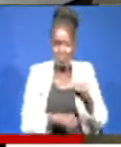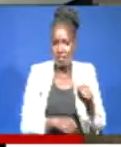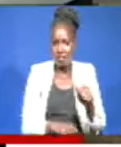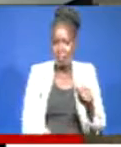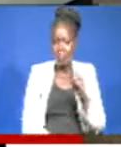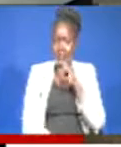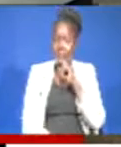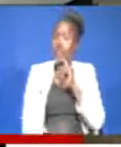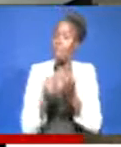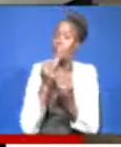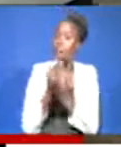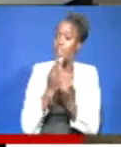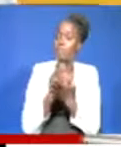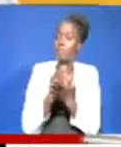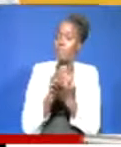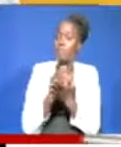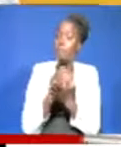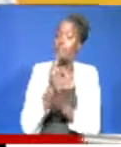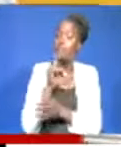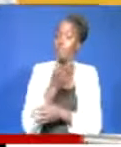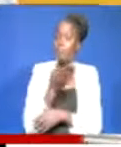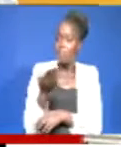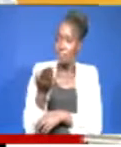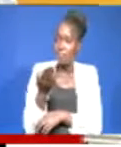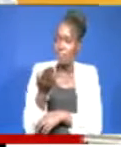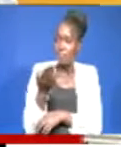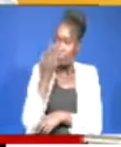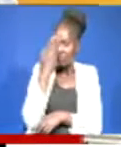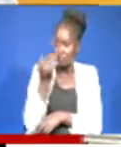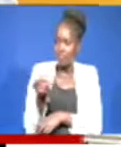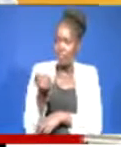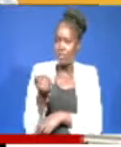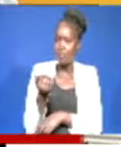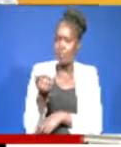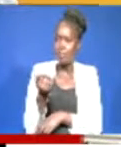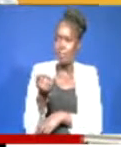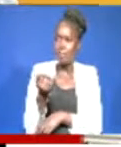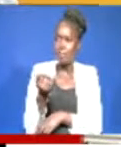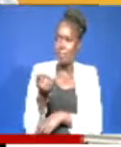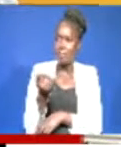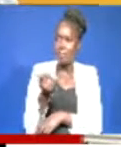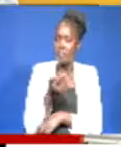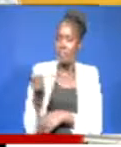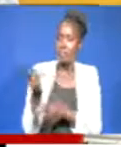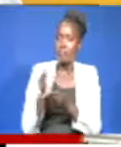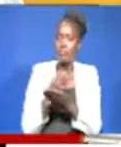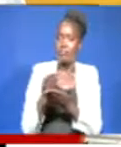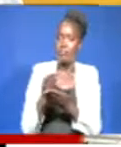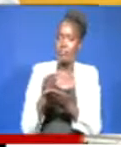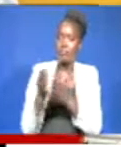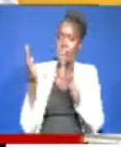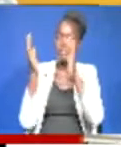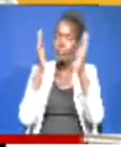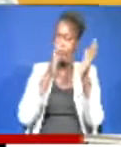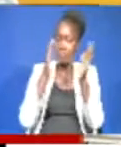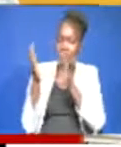Kwa kusema kweli, tahadhari imetolewa kwa sababu tukiangalia hii idara yetu ya hali ya hewa